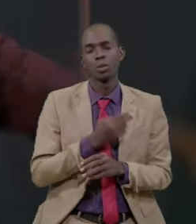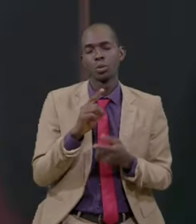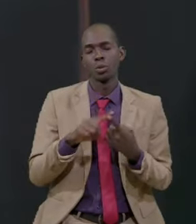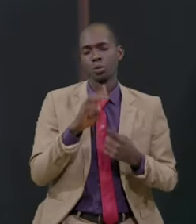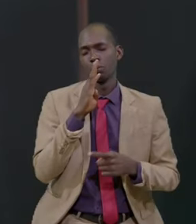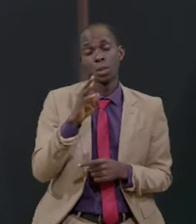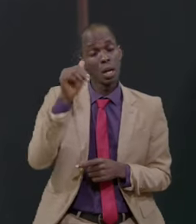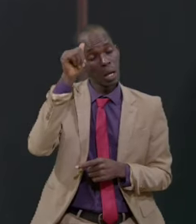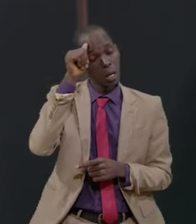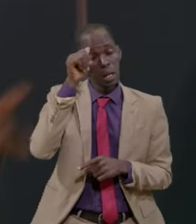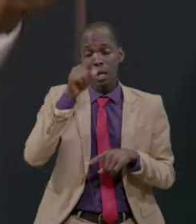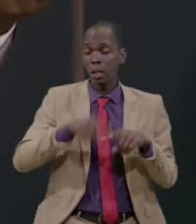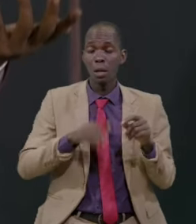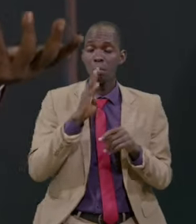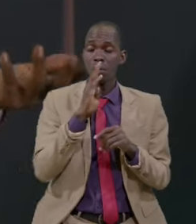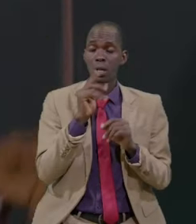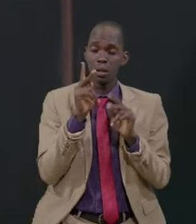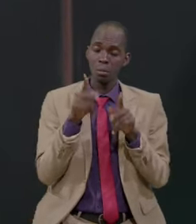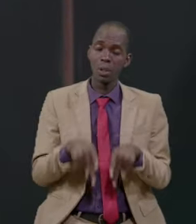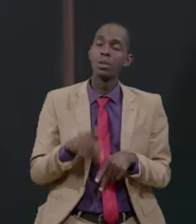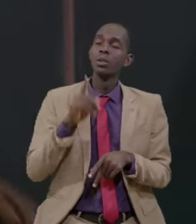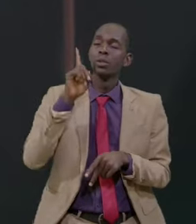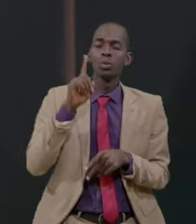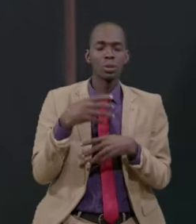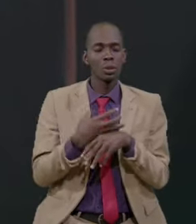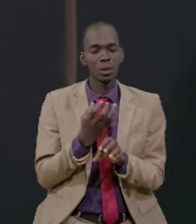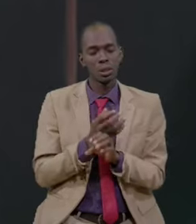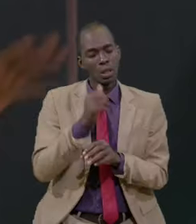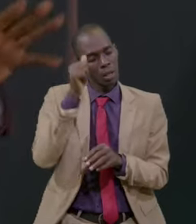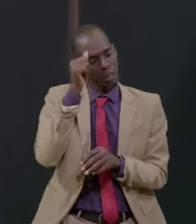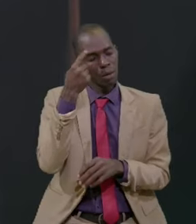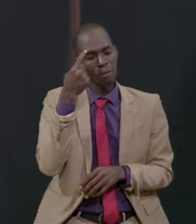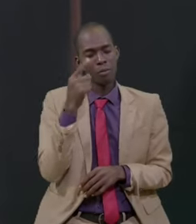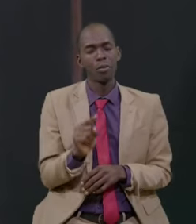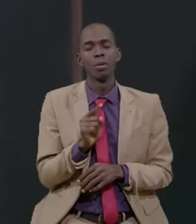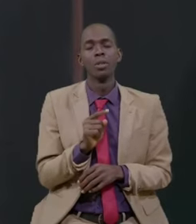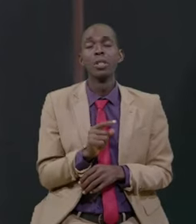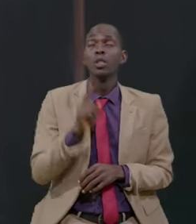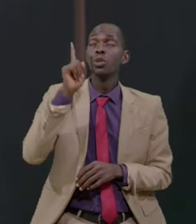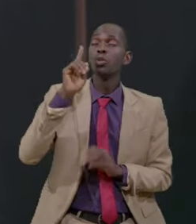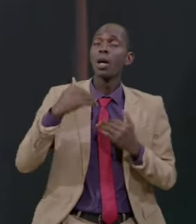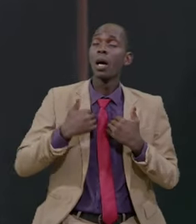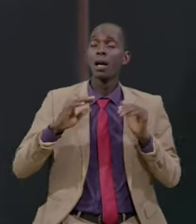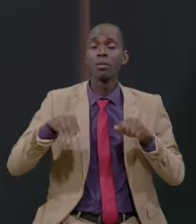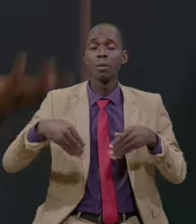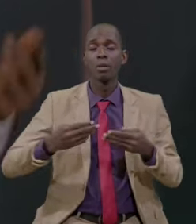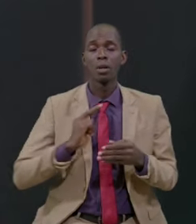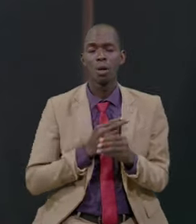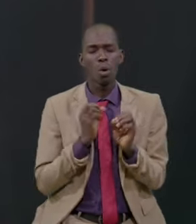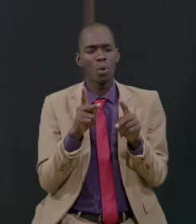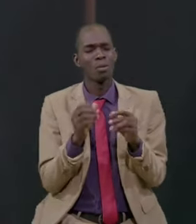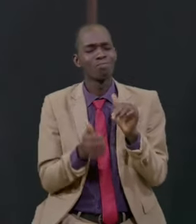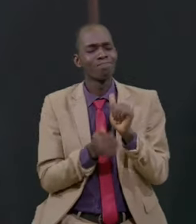la personne que pour laquelle tu l'as créé. Mais tu nous as donné la chance, une plus grande chance que celle